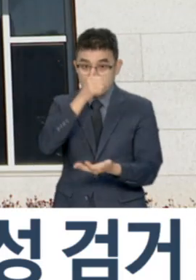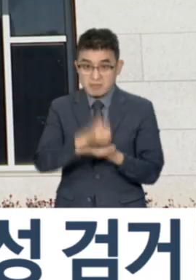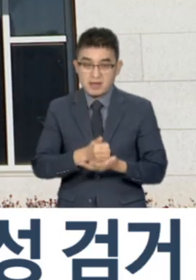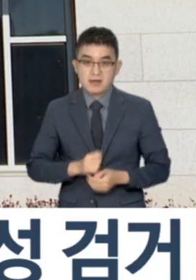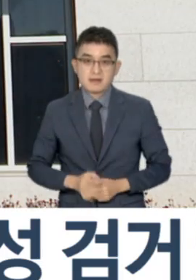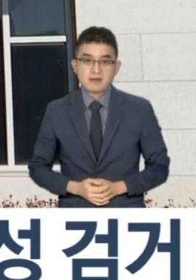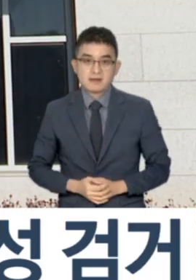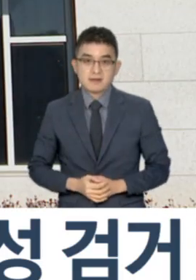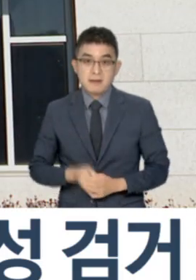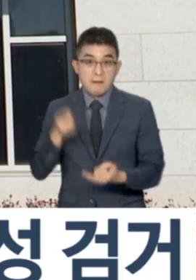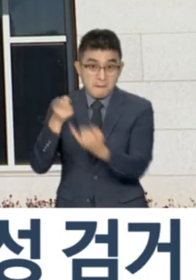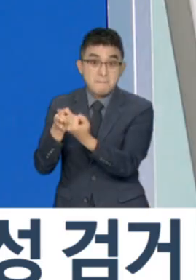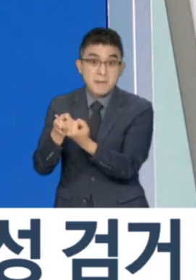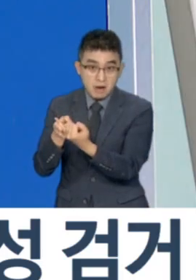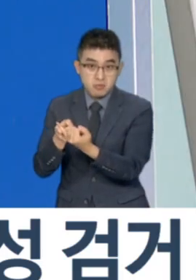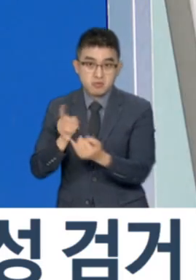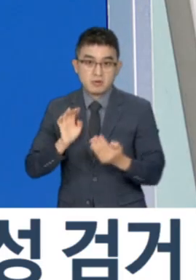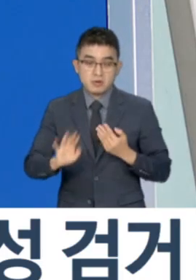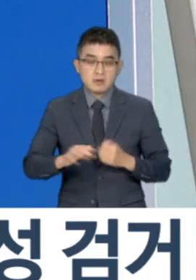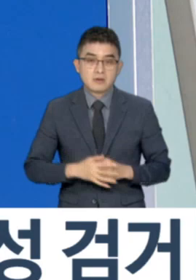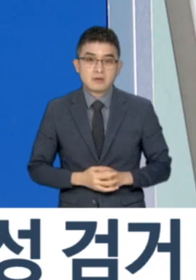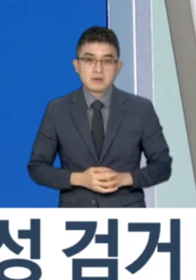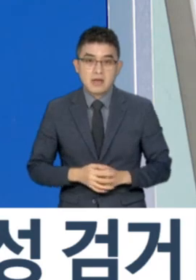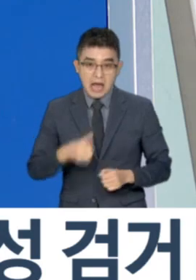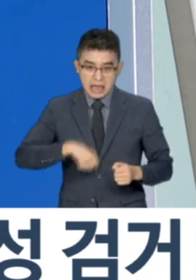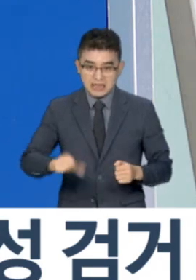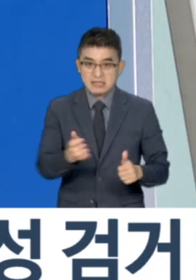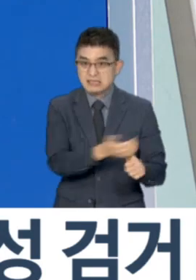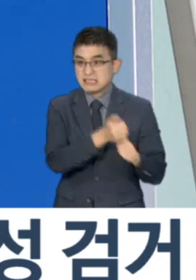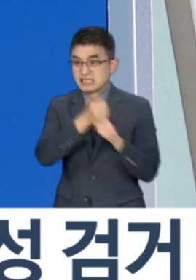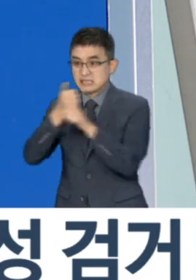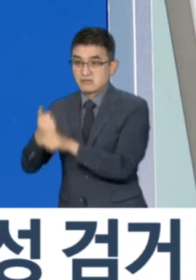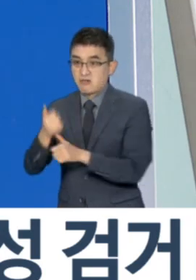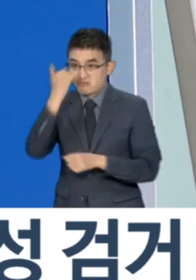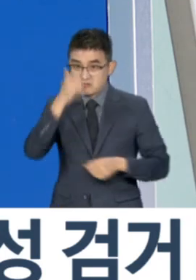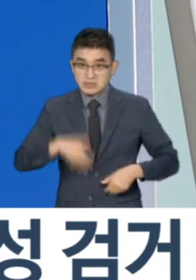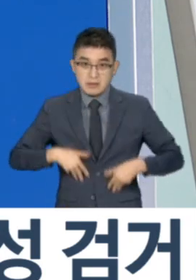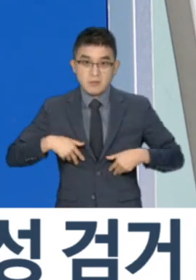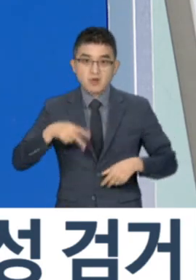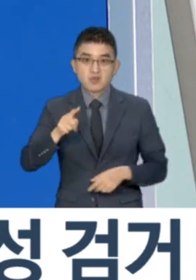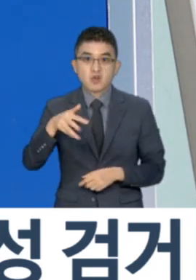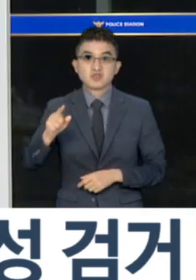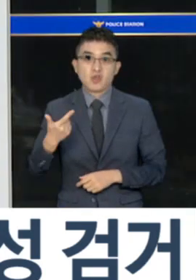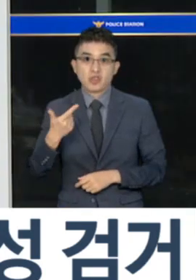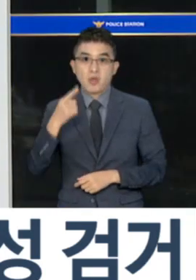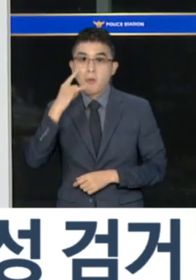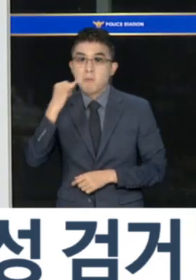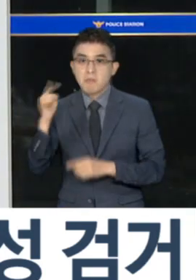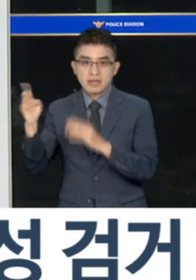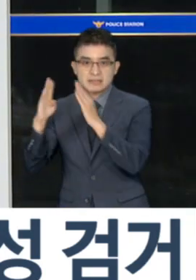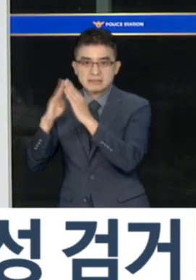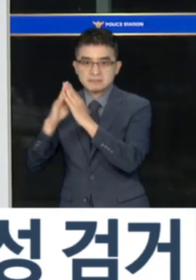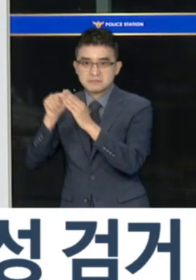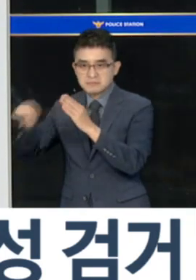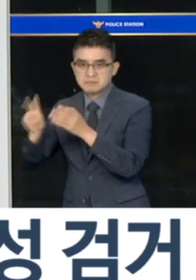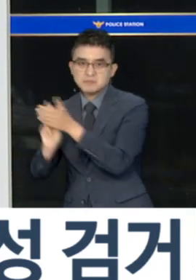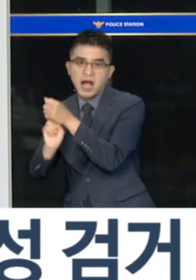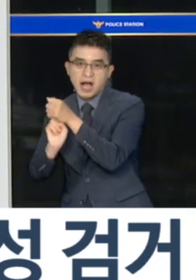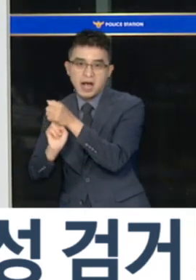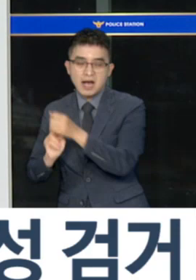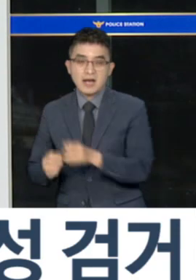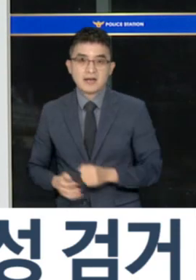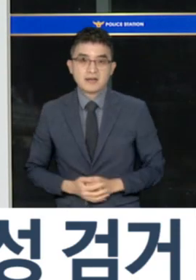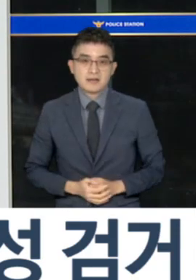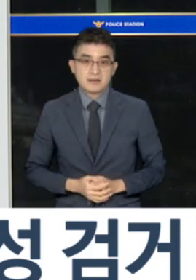a씨는 범행 직후 애인인 30대 여성의 아들을 데리고 도주해 충남 서천군에 위치한 자신의 본가로 데려간 것으로 알려졌습니다